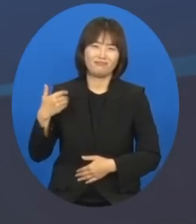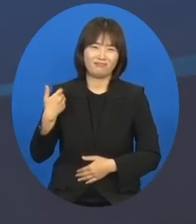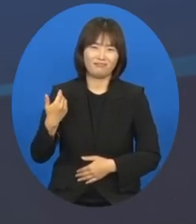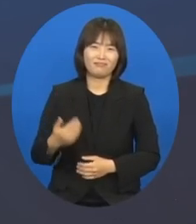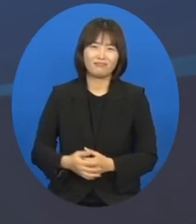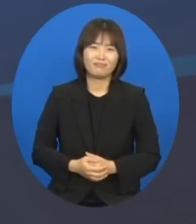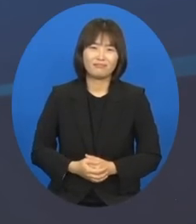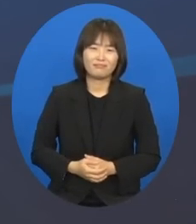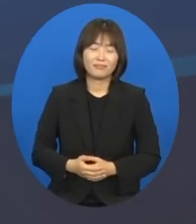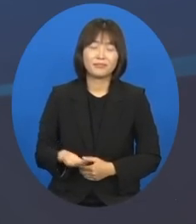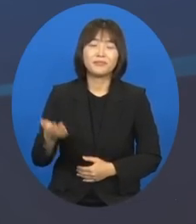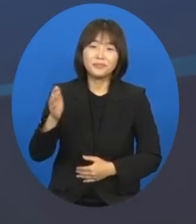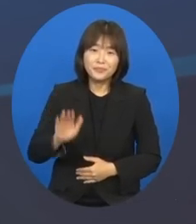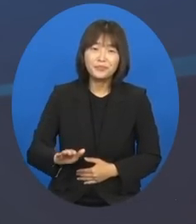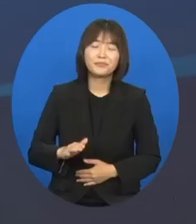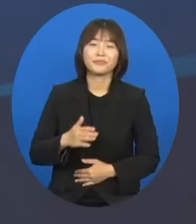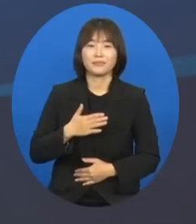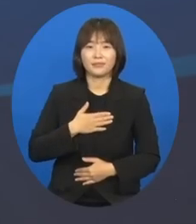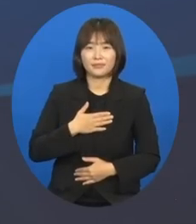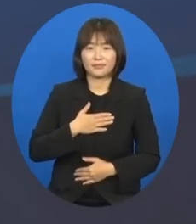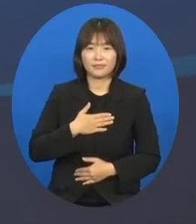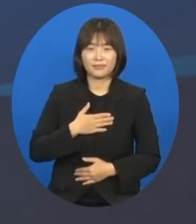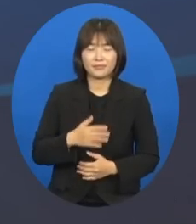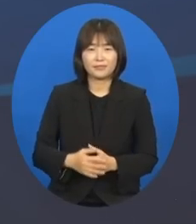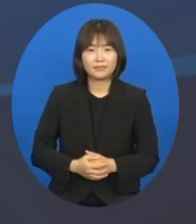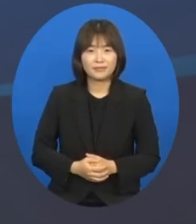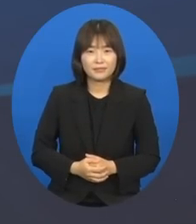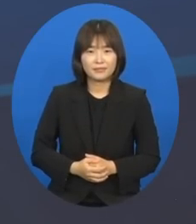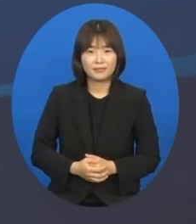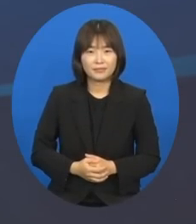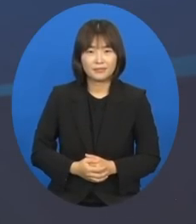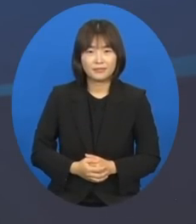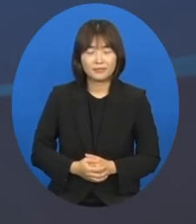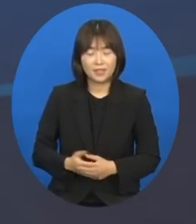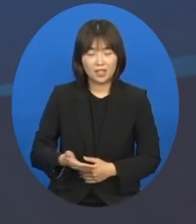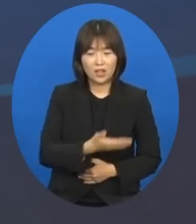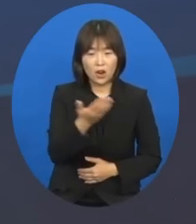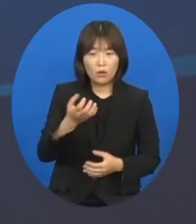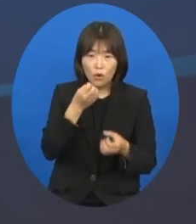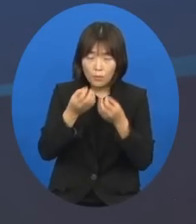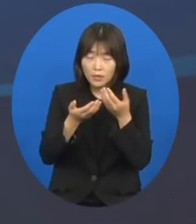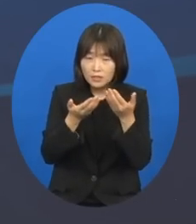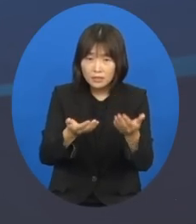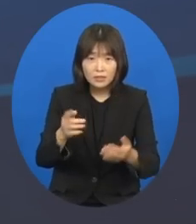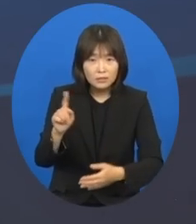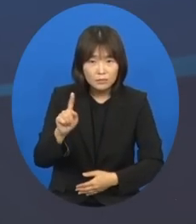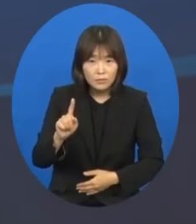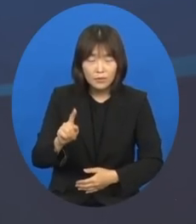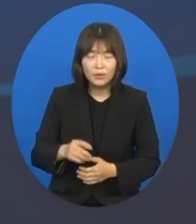근데 저는 비로소 여러분에게 고백하건대 저는